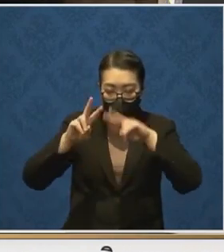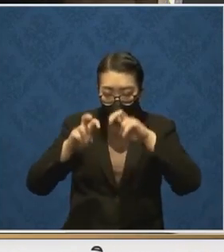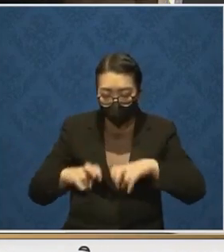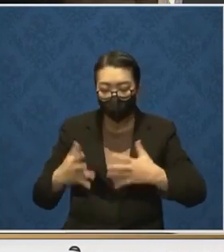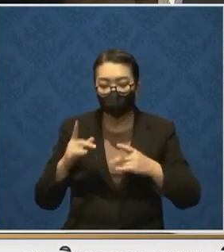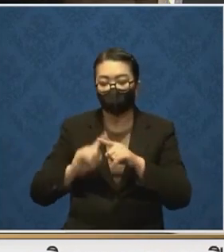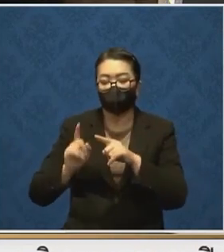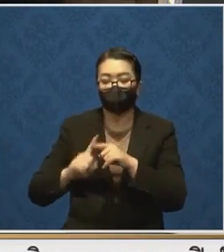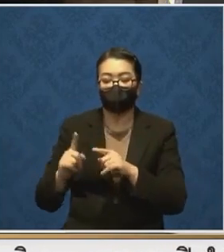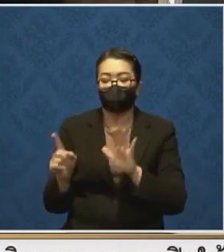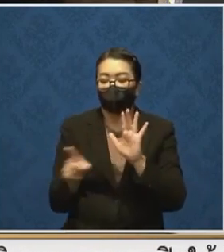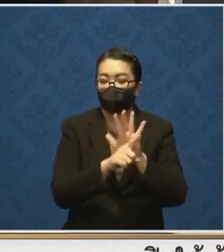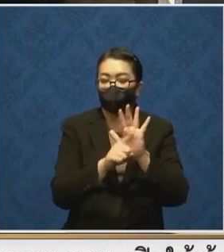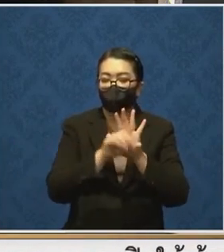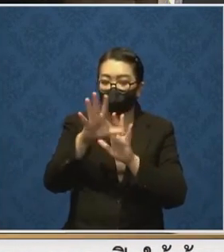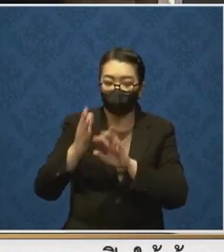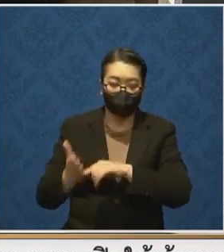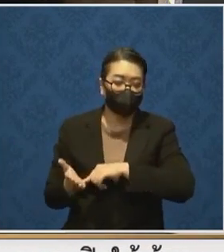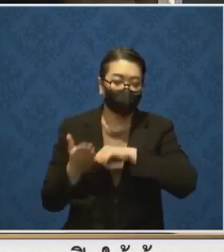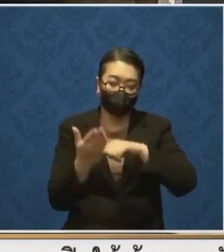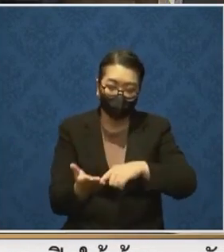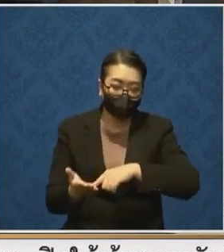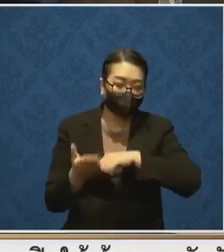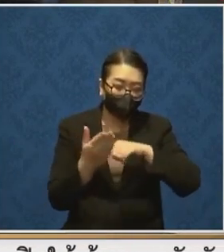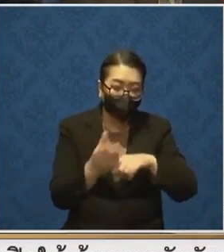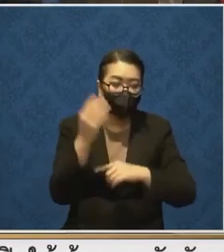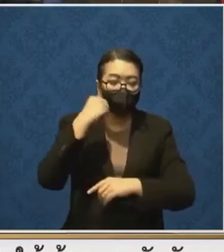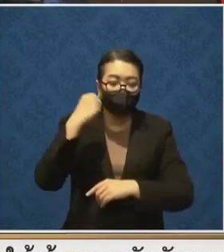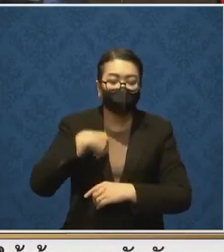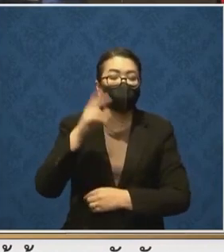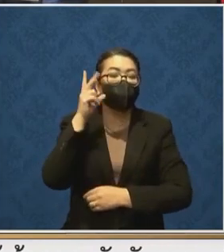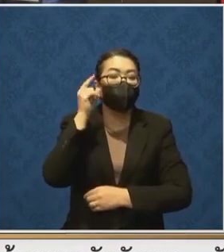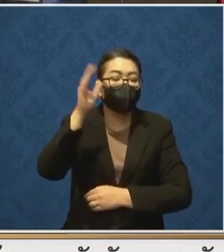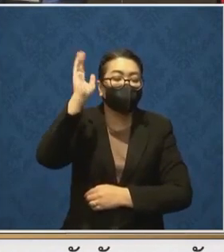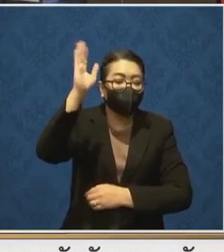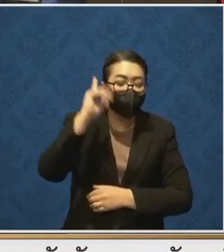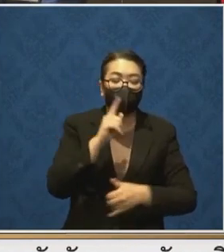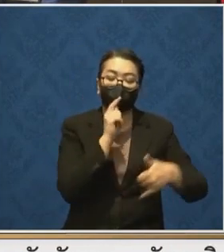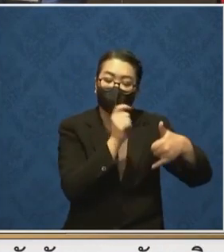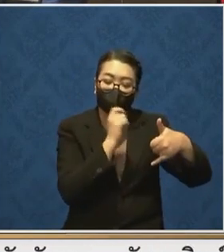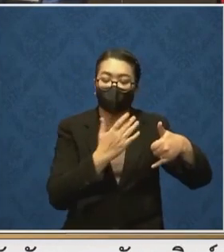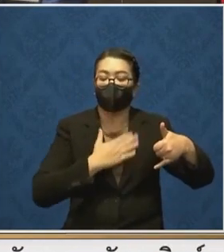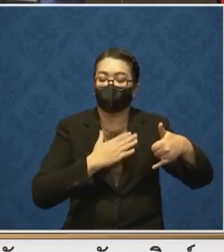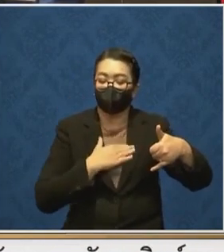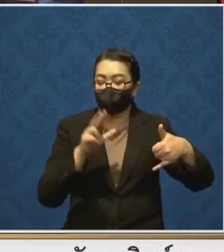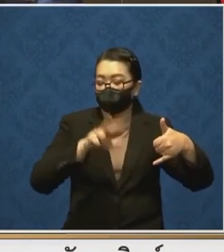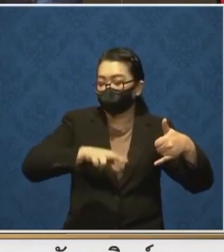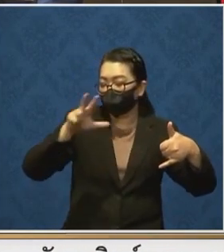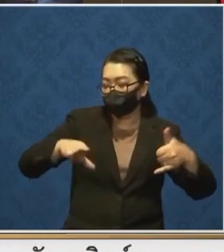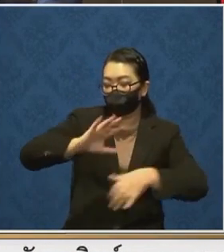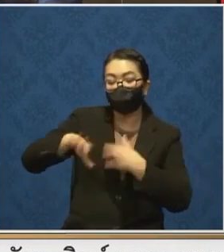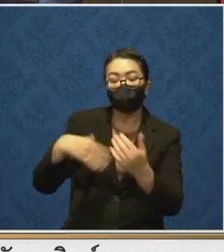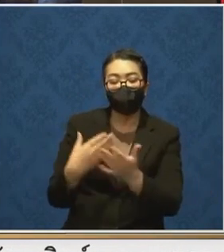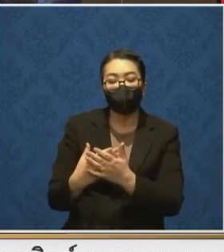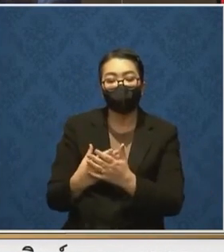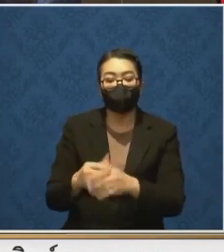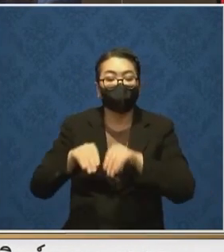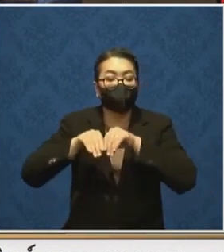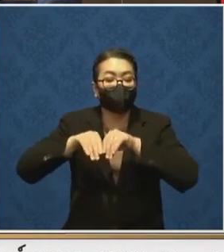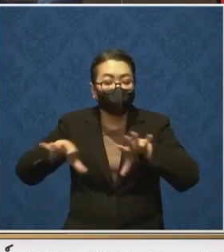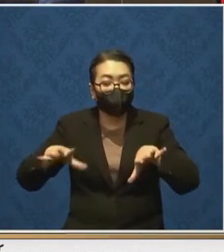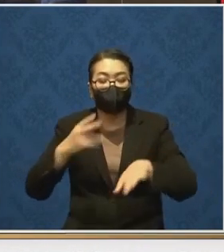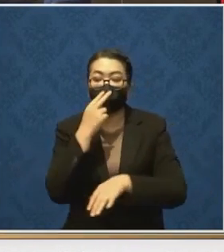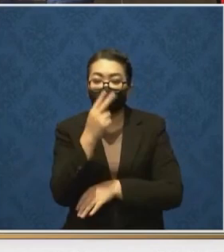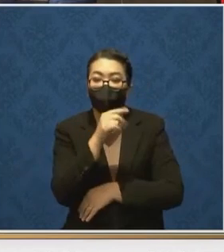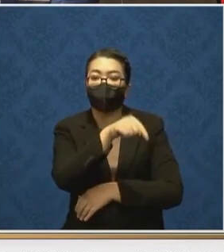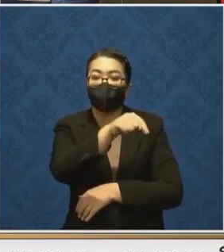ไม่ต่ำกวา 5 ครั้งแล้วยัมีการถแหงข่าว การให้สมภาษณขดิฉัน และสมาชิกภักเพื่อไทยที่เผยแร่ตามสื่อส